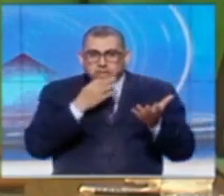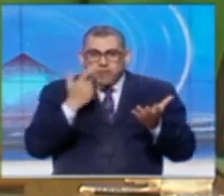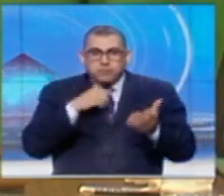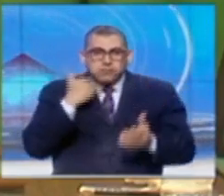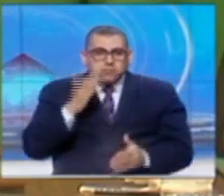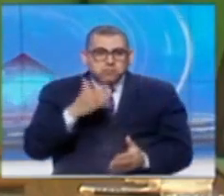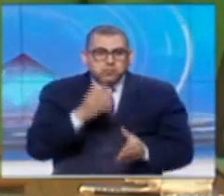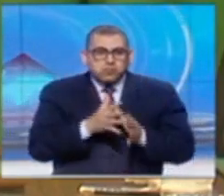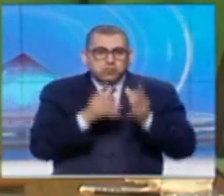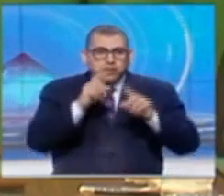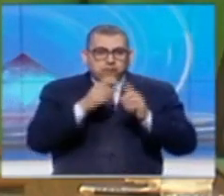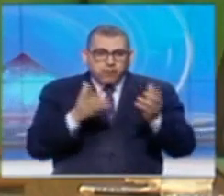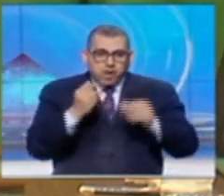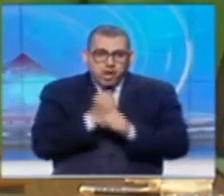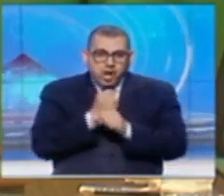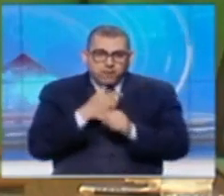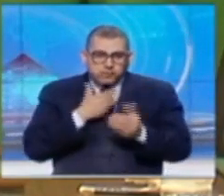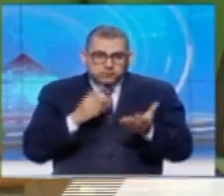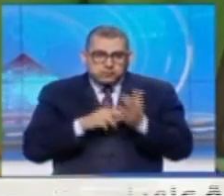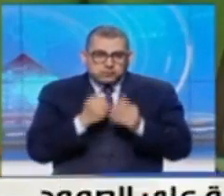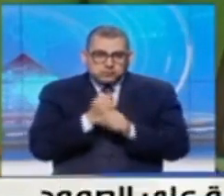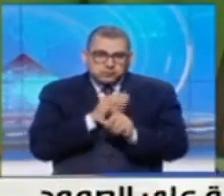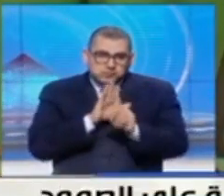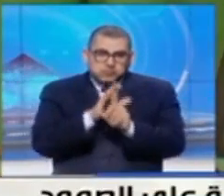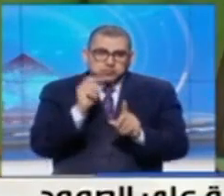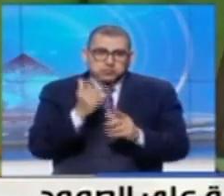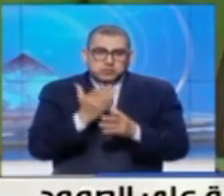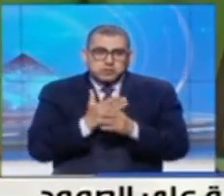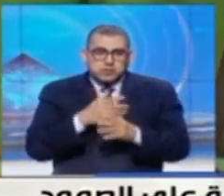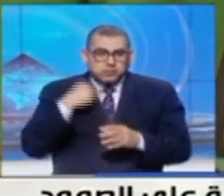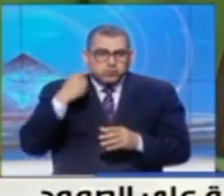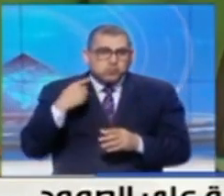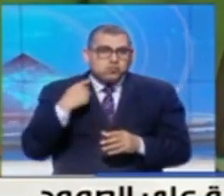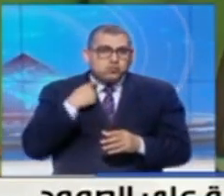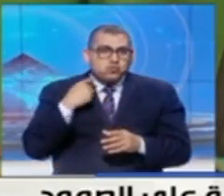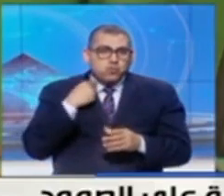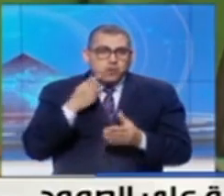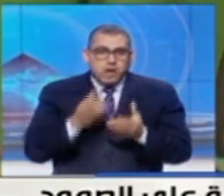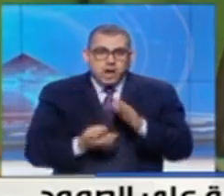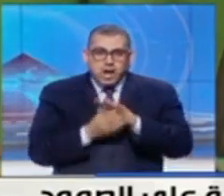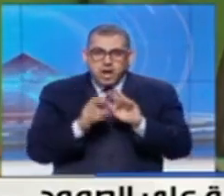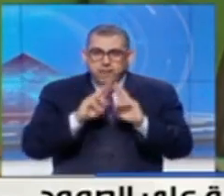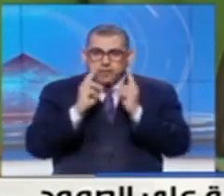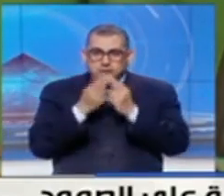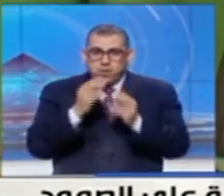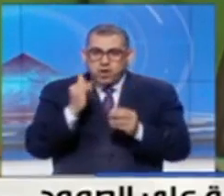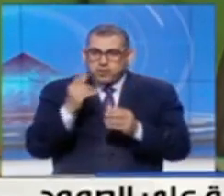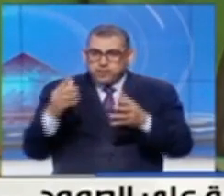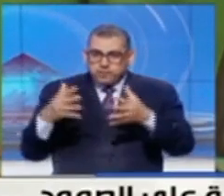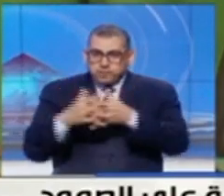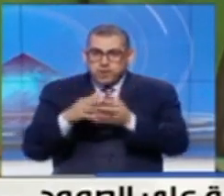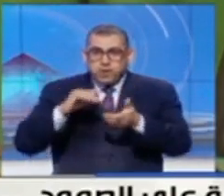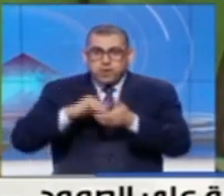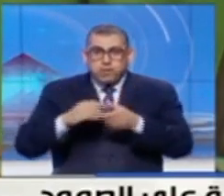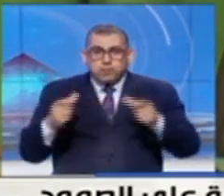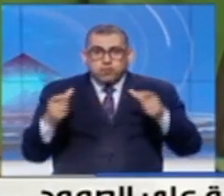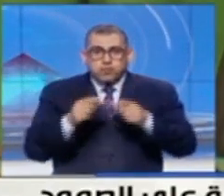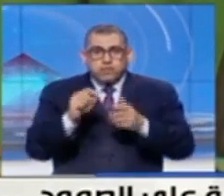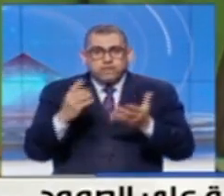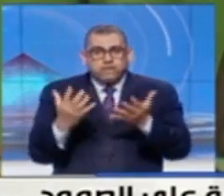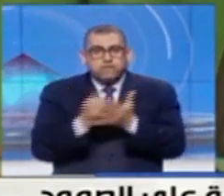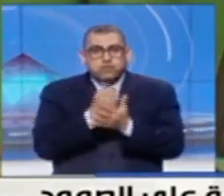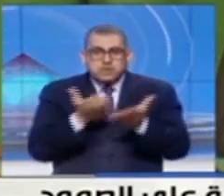الوفيات، والذي نعمل عليه في الفترة الحالية لمواجهة هذه الكارثة مع الجامعة العربية، حيث يعد المؤتمر فرصة